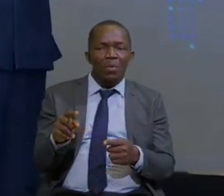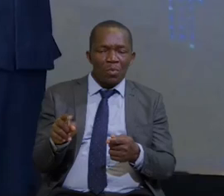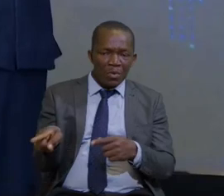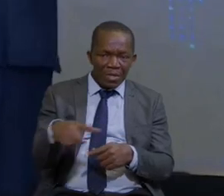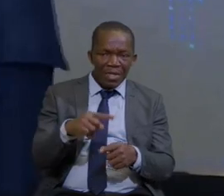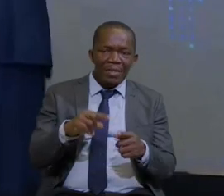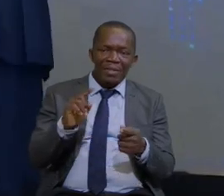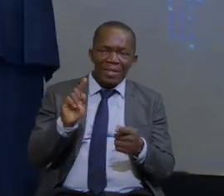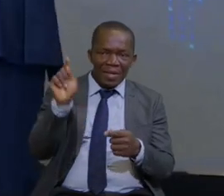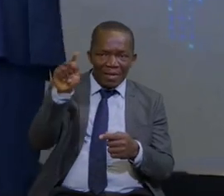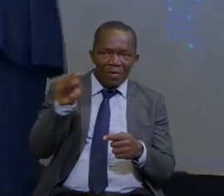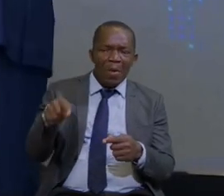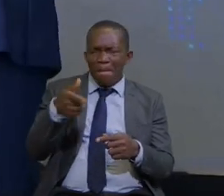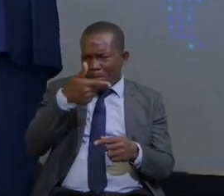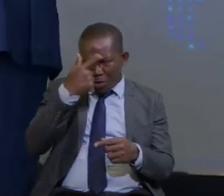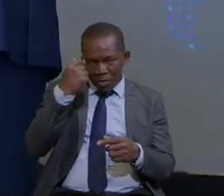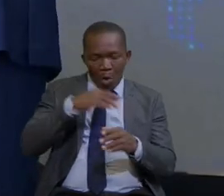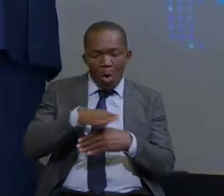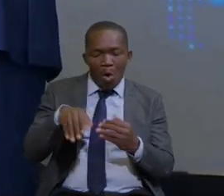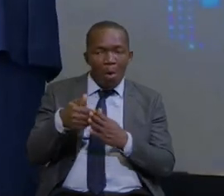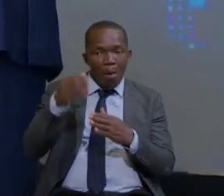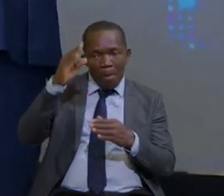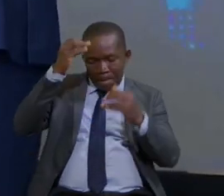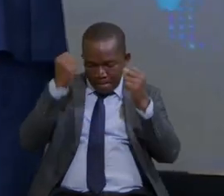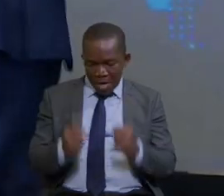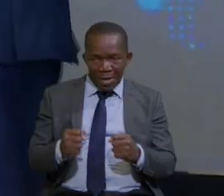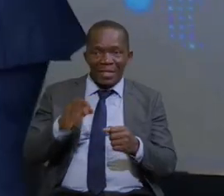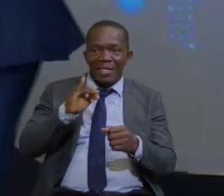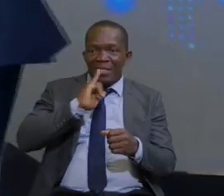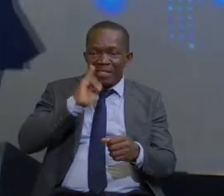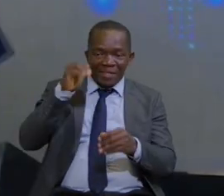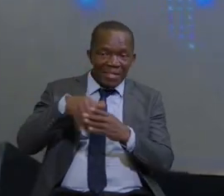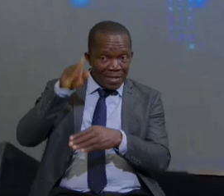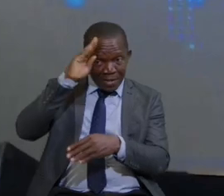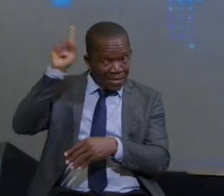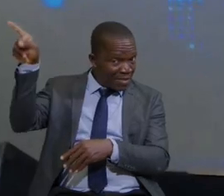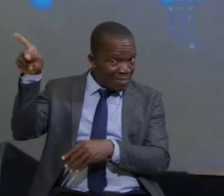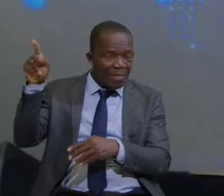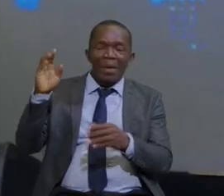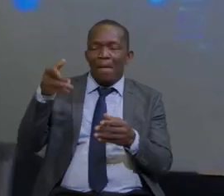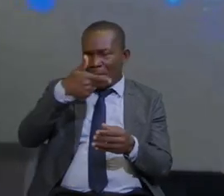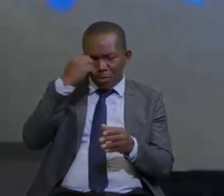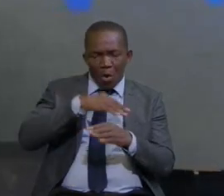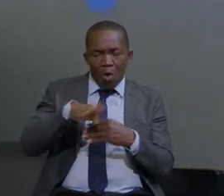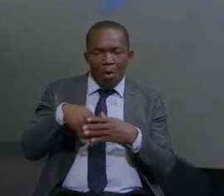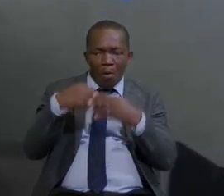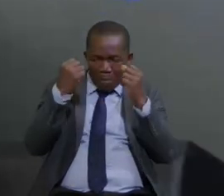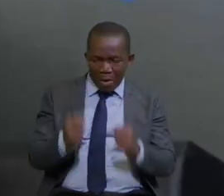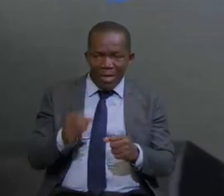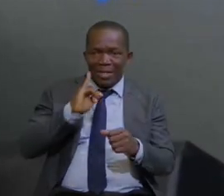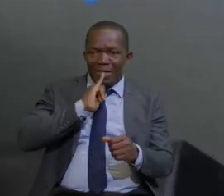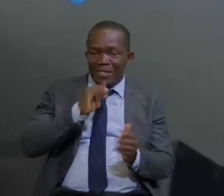lui, parce que tout pouvoir est manifesté par lui, parce que tout pouvoir